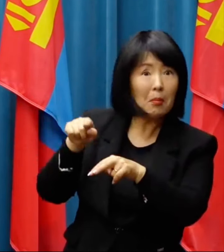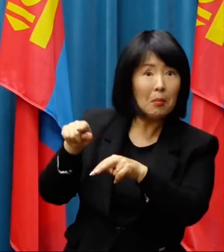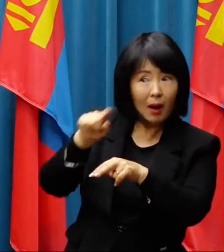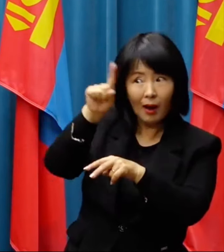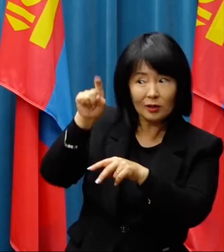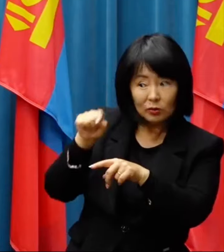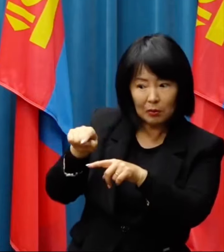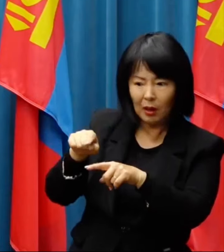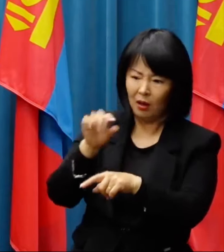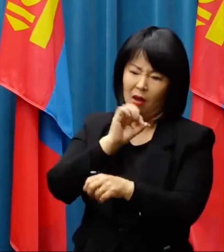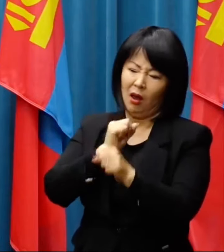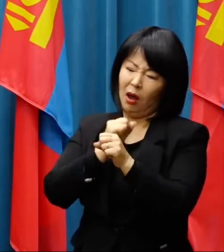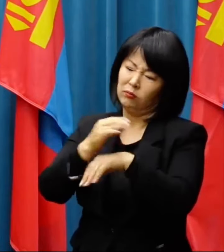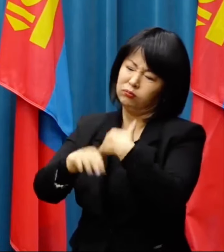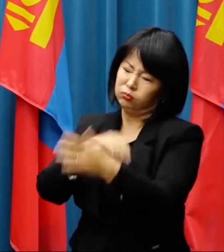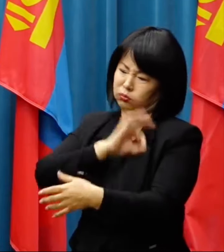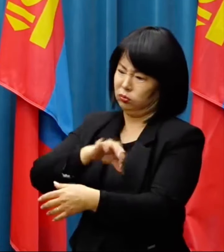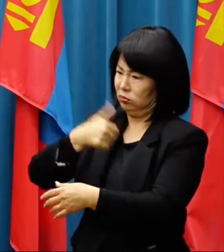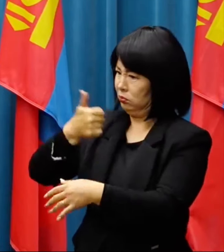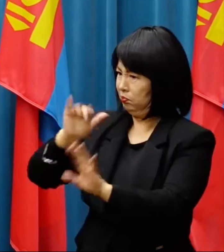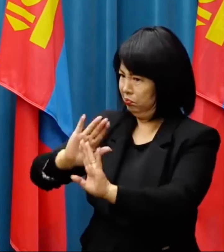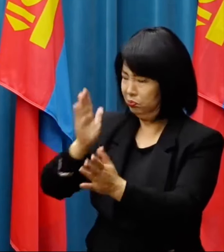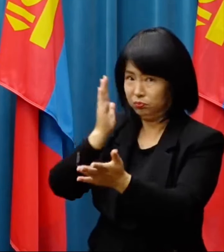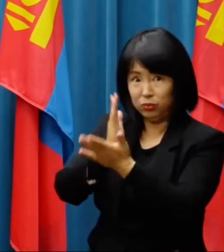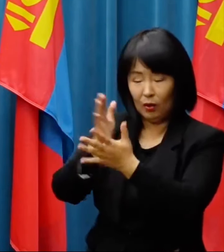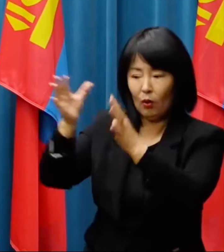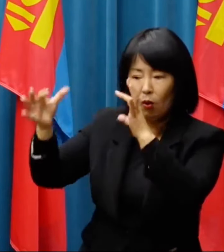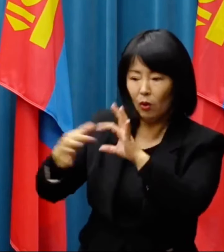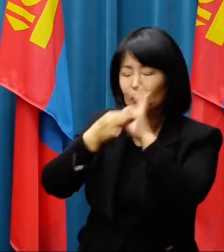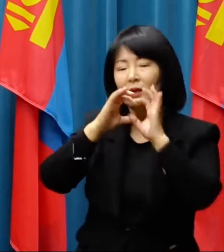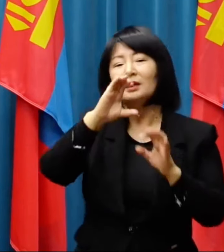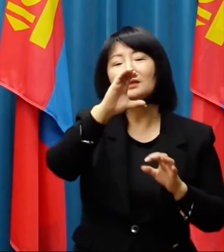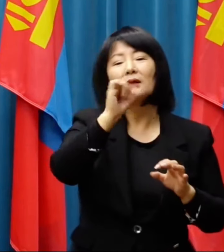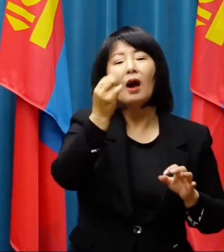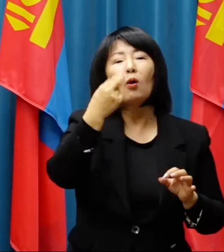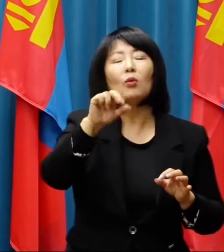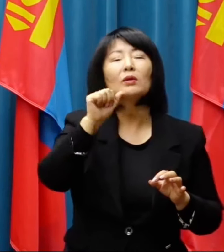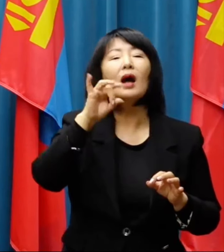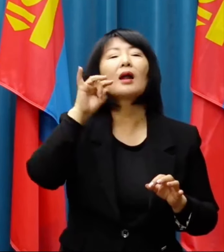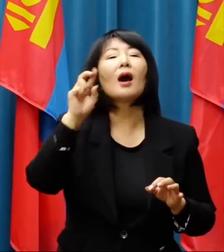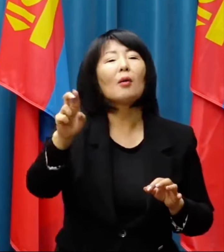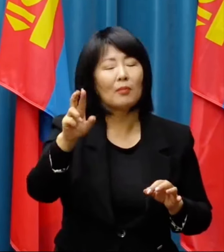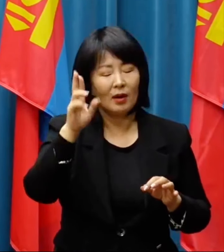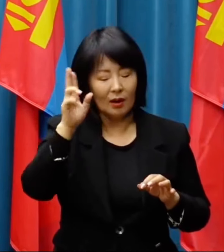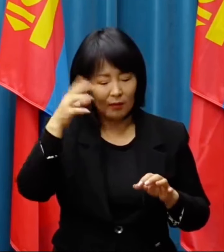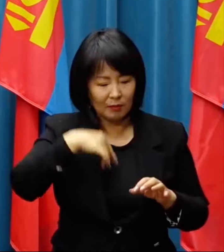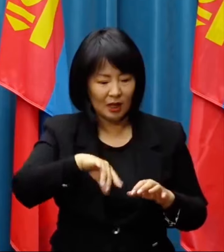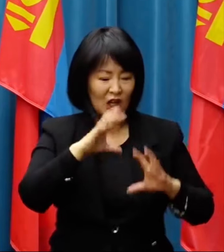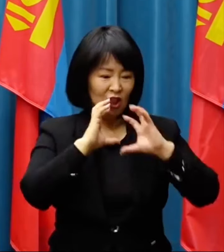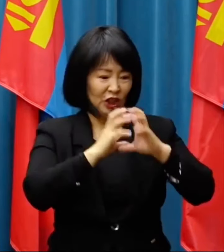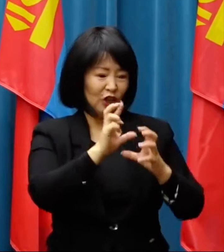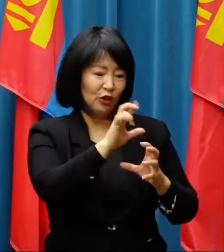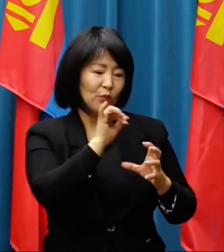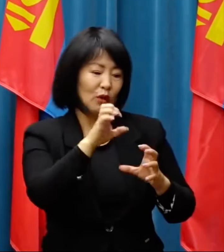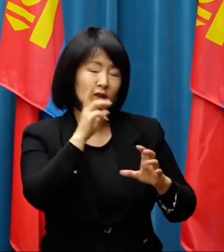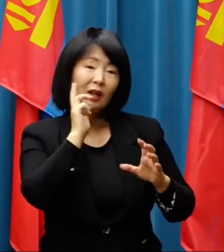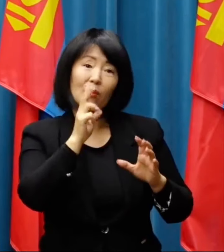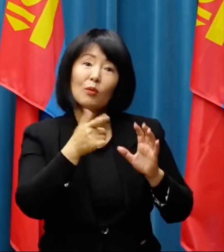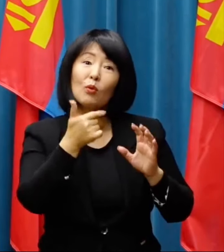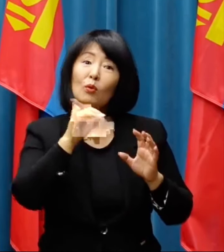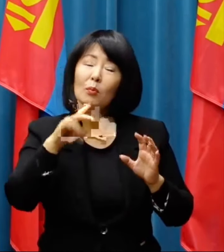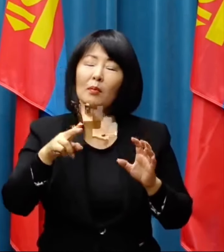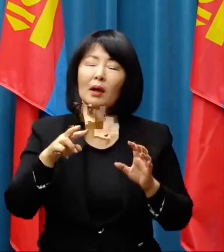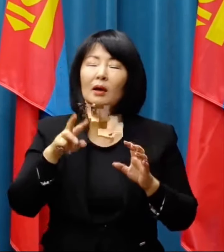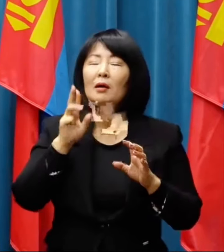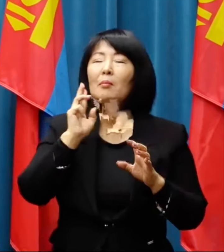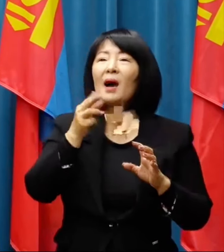үр ашиггүй байдал үүссэн учраас энэ Сауди Араби майнинг компанидэр бол мөн одоо дэлхийн Boston Consulting Group,